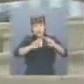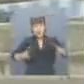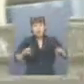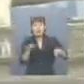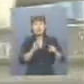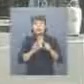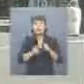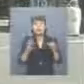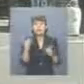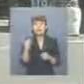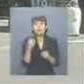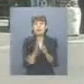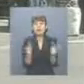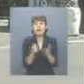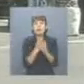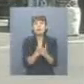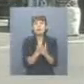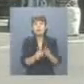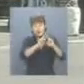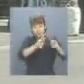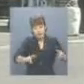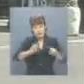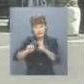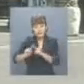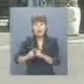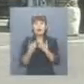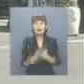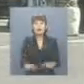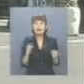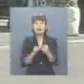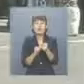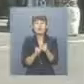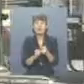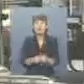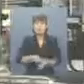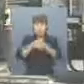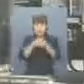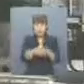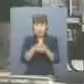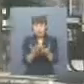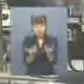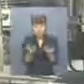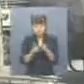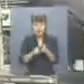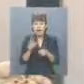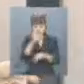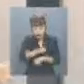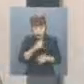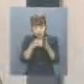ซึ่งนอกจากจะช่วยผู้ประกอบการขนาดเล็กแล้วยังทำให้ผู้ประกอบการสามารถเข้าถึงสินค้าได้ง่ายขึ้นค่ะ